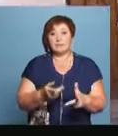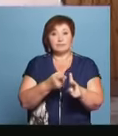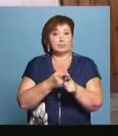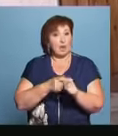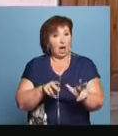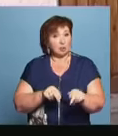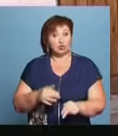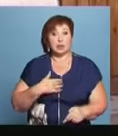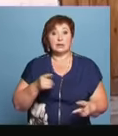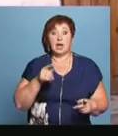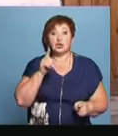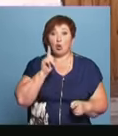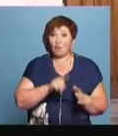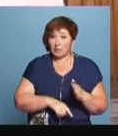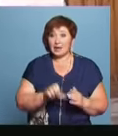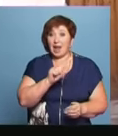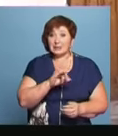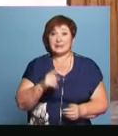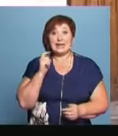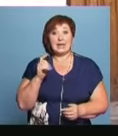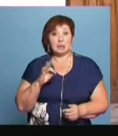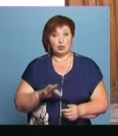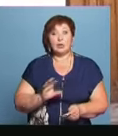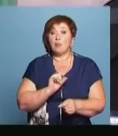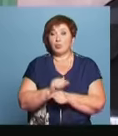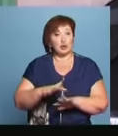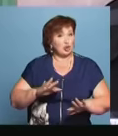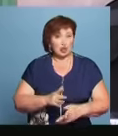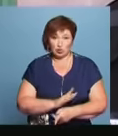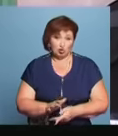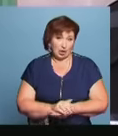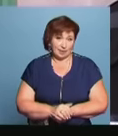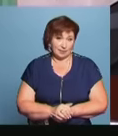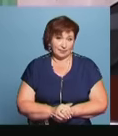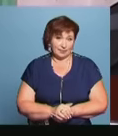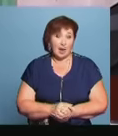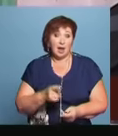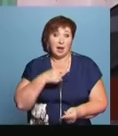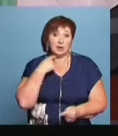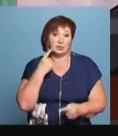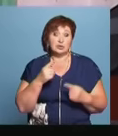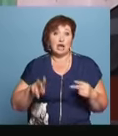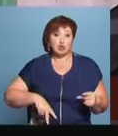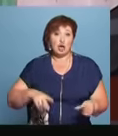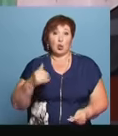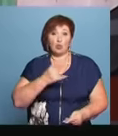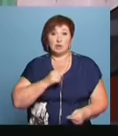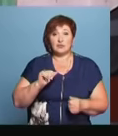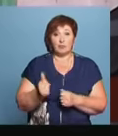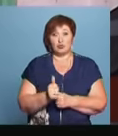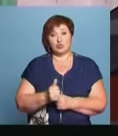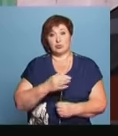Даже в отряде уверены, Азат Хикматуллин победил не случайно. Начальник отряда у нас в первую очередь